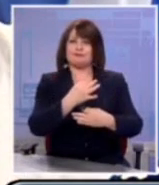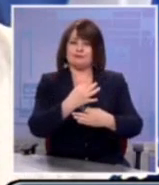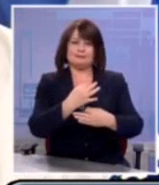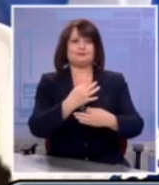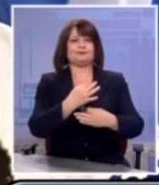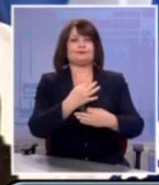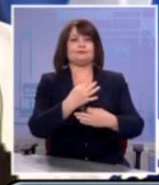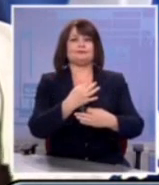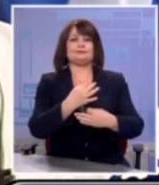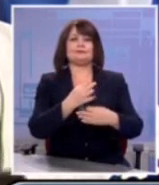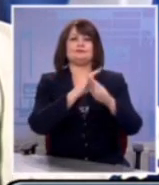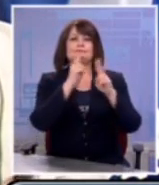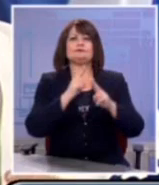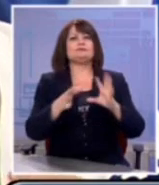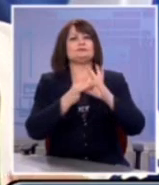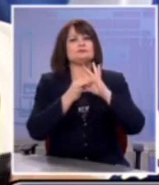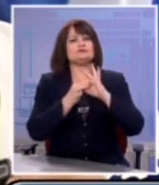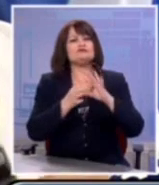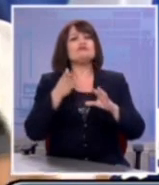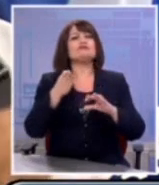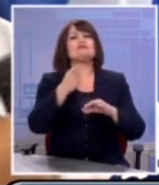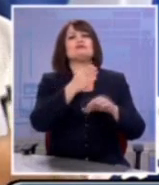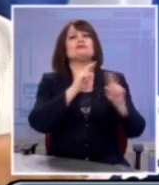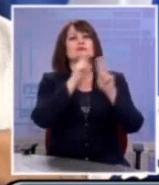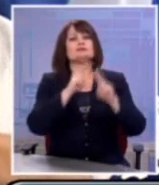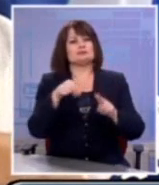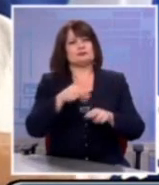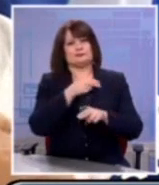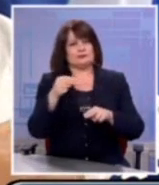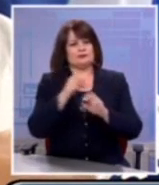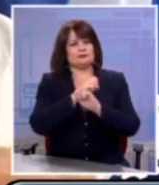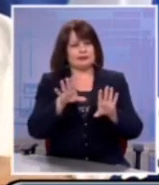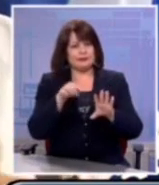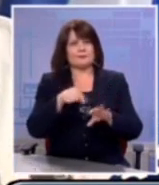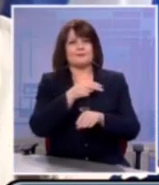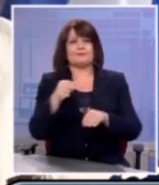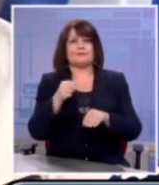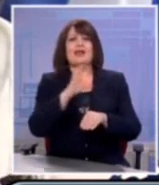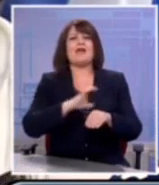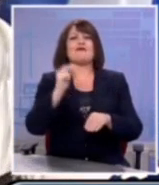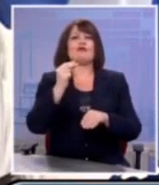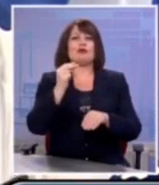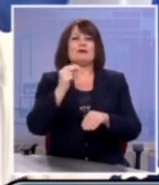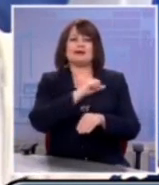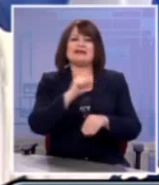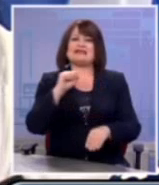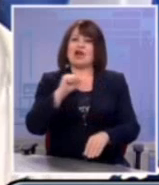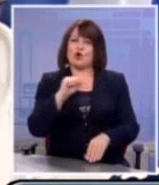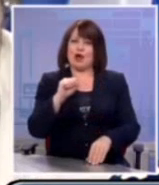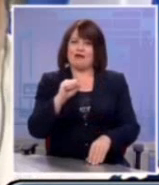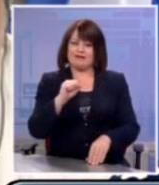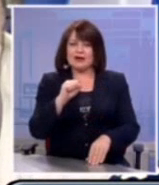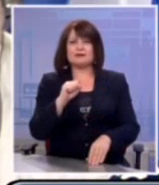στις διεθνείς της σχέσεις, στην διεθνοποίηση του ζητήματος από την Ευρωβουλευτή Σοφία